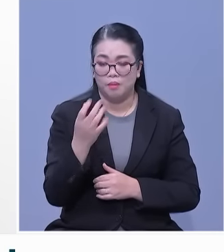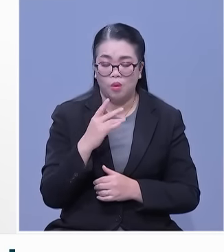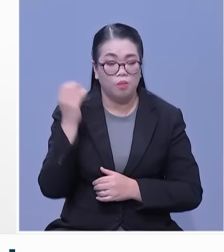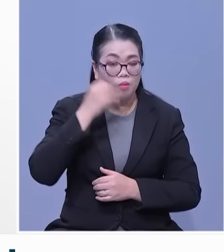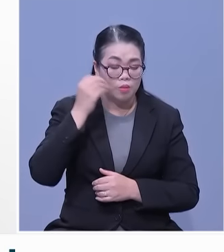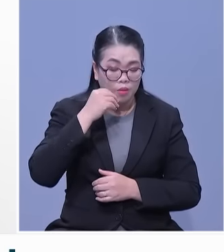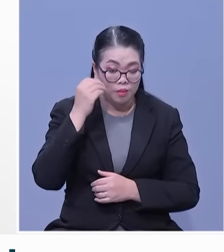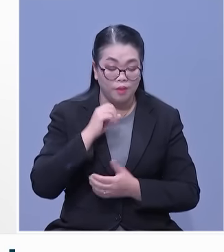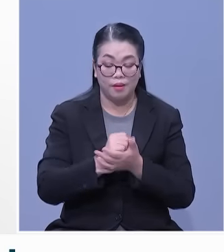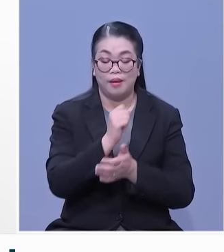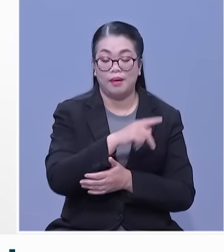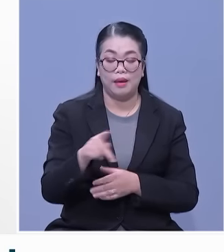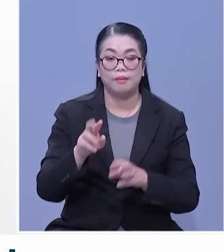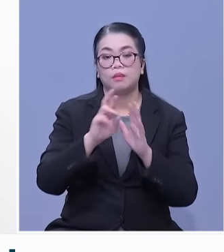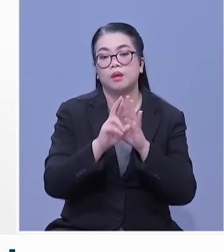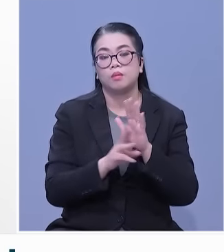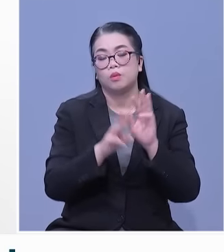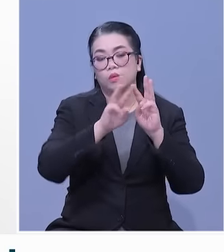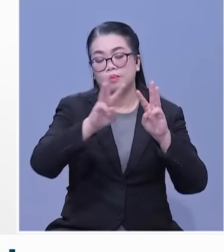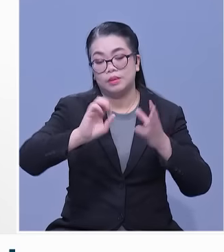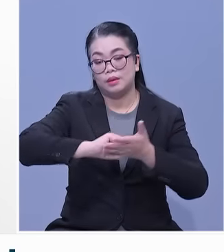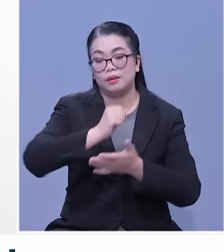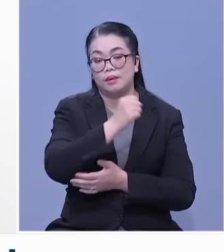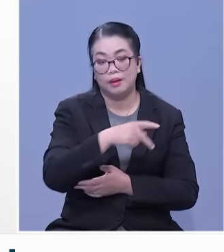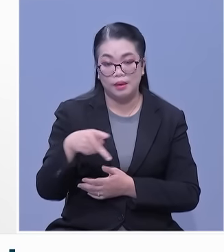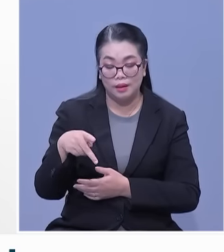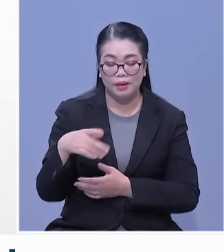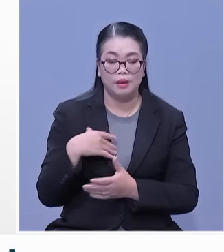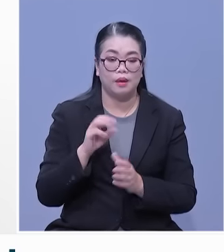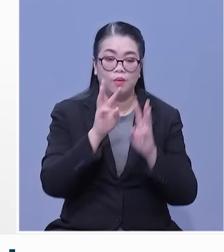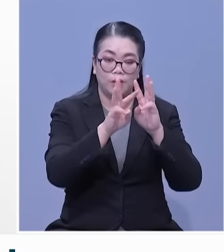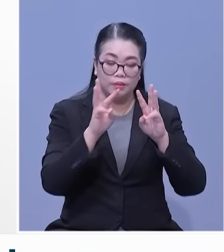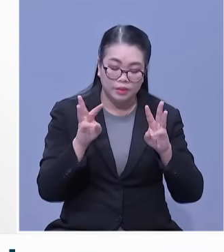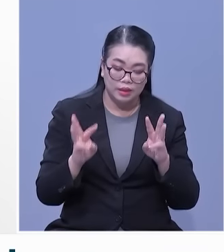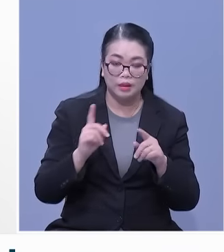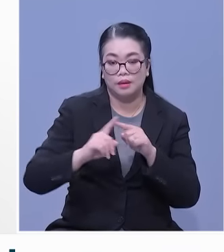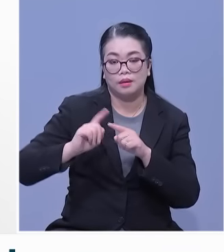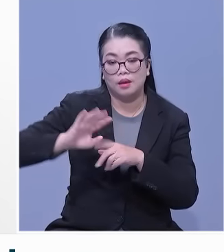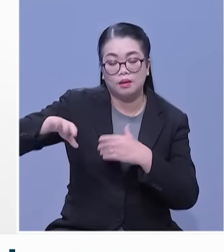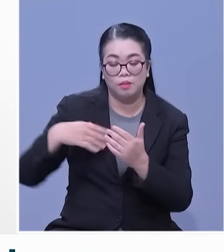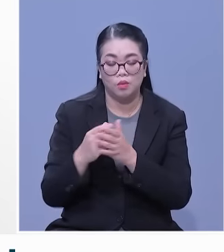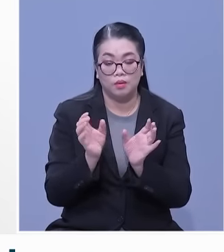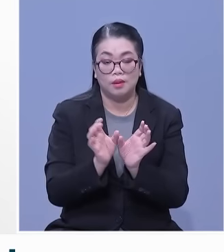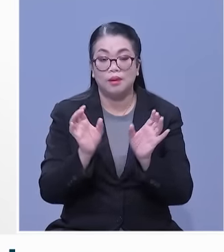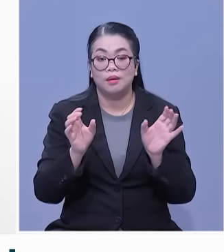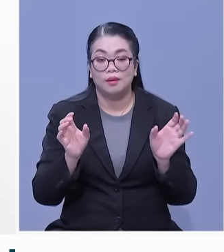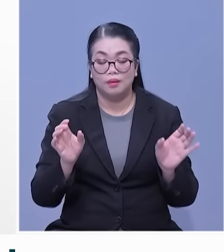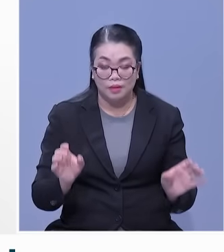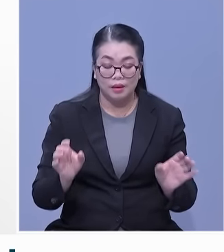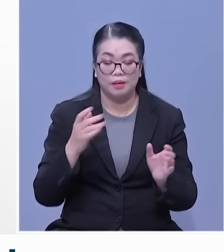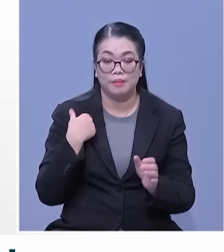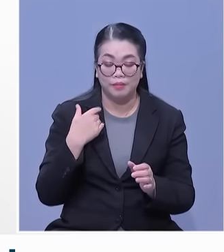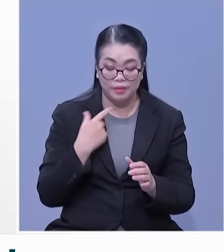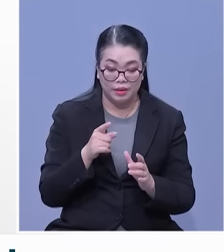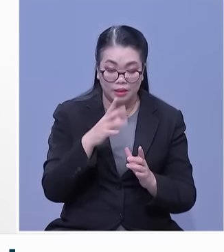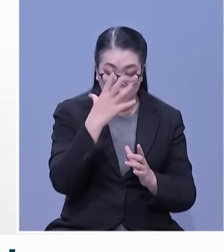ครับโดยบอกว่าระบบเว็บไซต์กับแอปพลิเคชันทั้งเว็บแอปและโมบแอปเนี่ยนะครับถูกแยกออกจากกันต่อให้มีการ